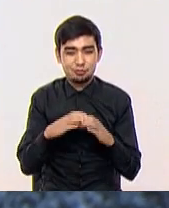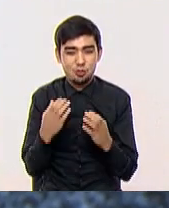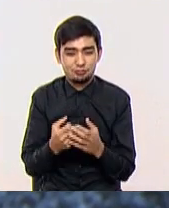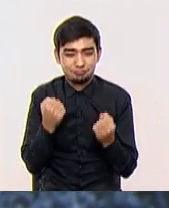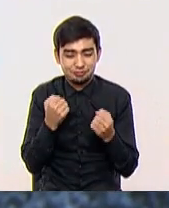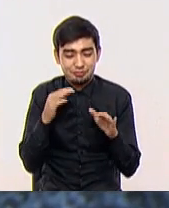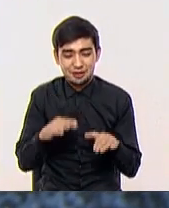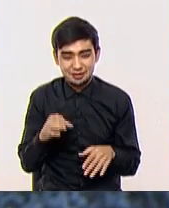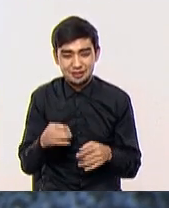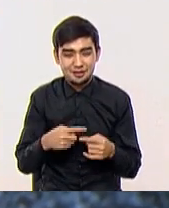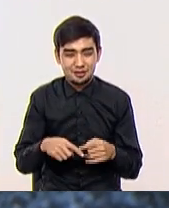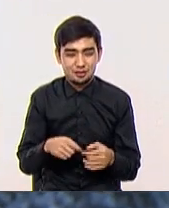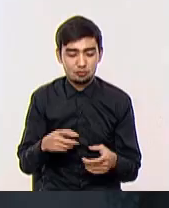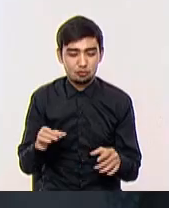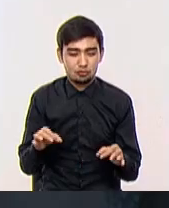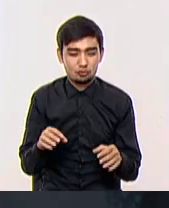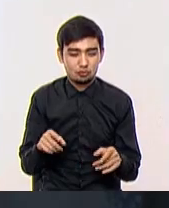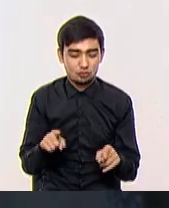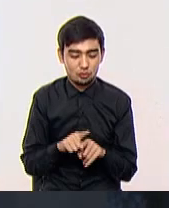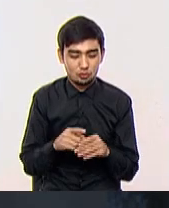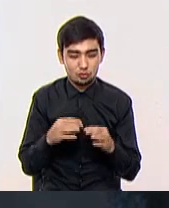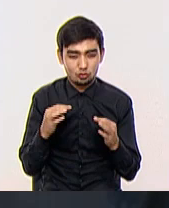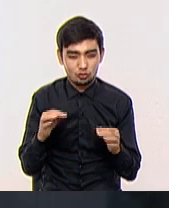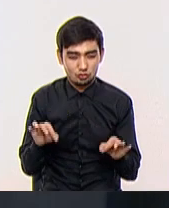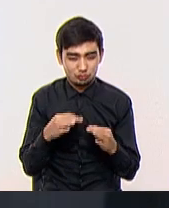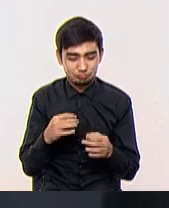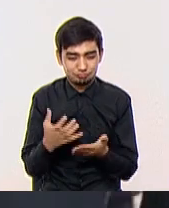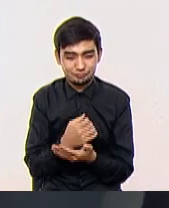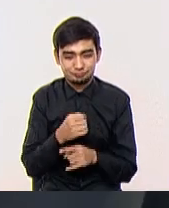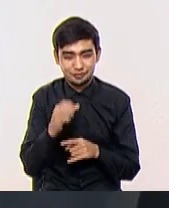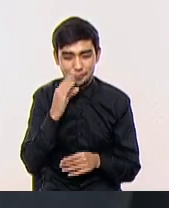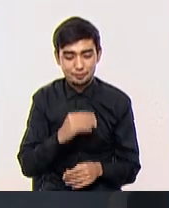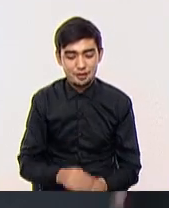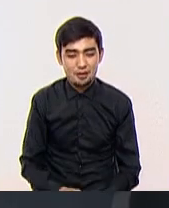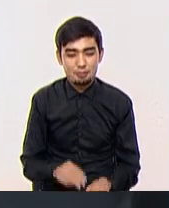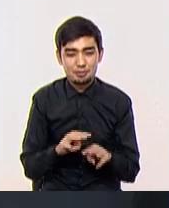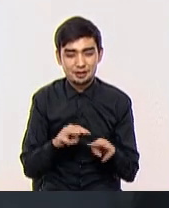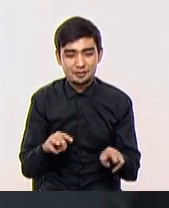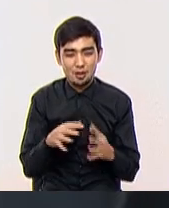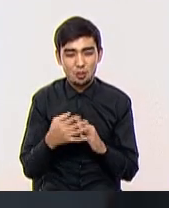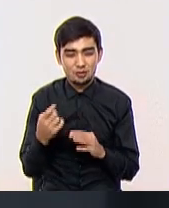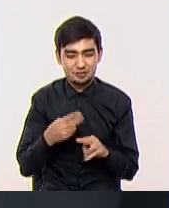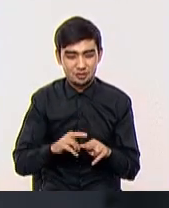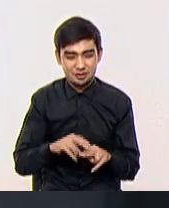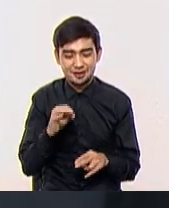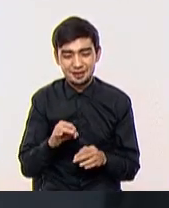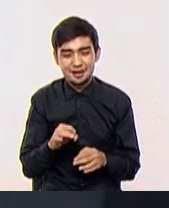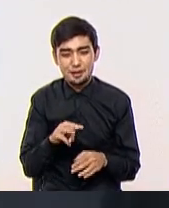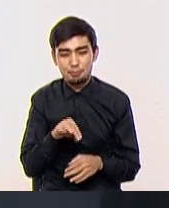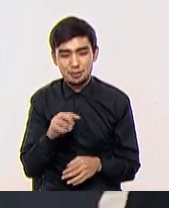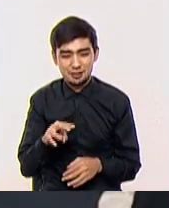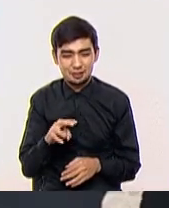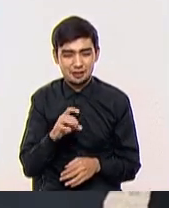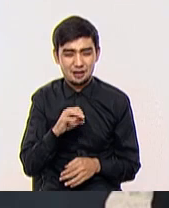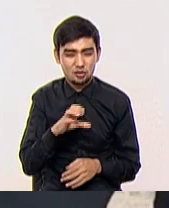спортобъект, что совершили почти чудо. Написали обращение в Министерство сельского хозяйства и в Комитет земельных ресурсов.